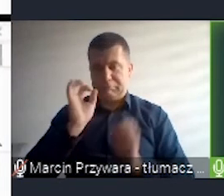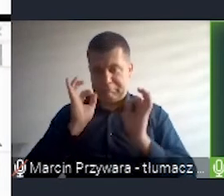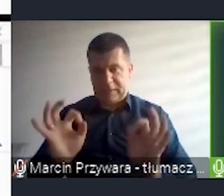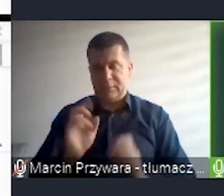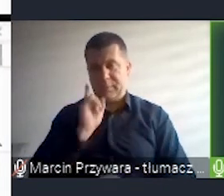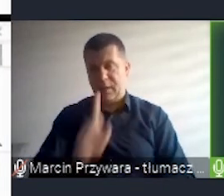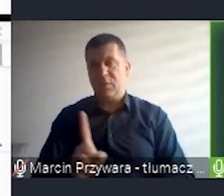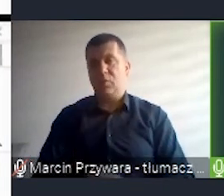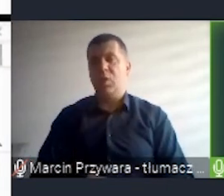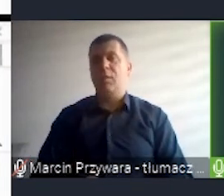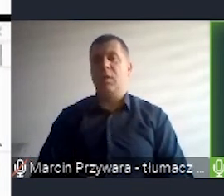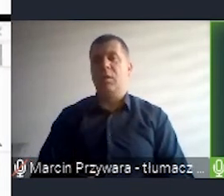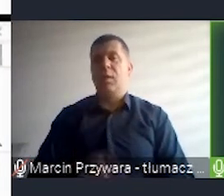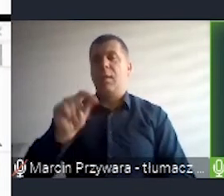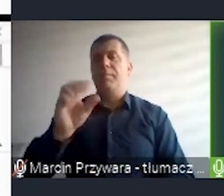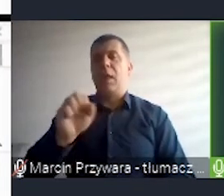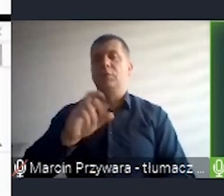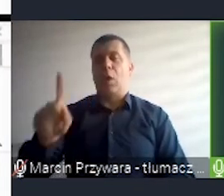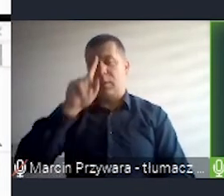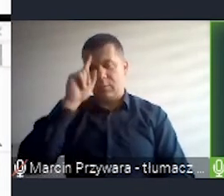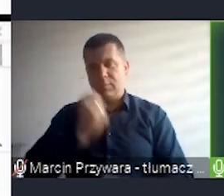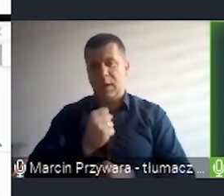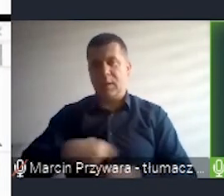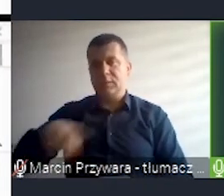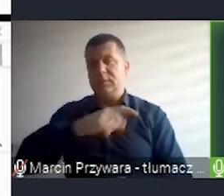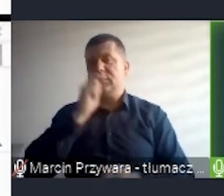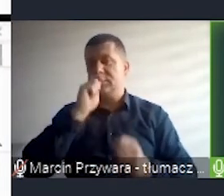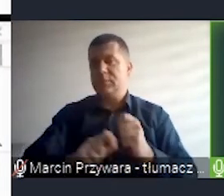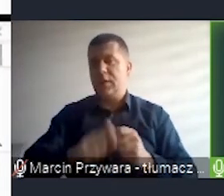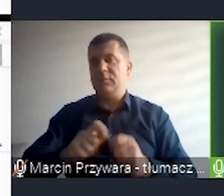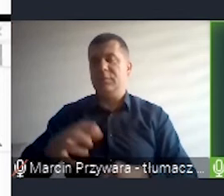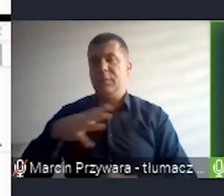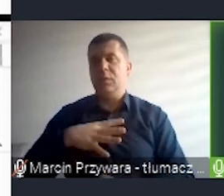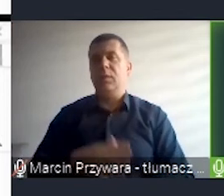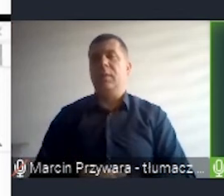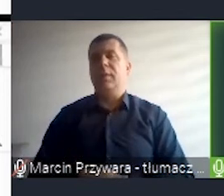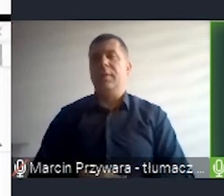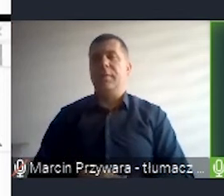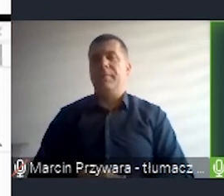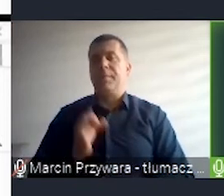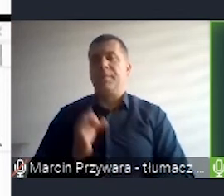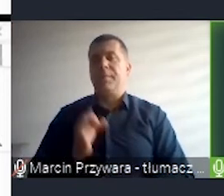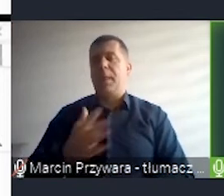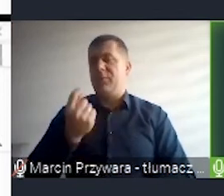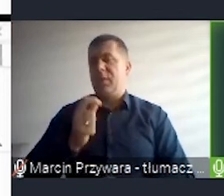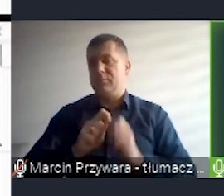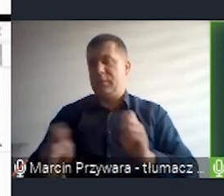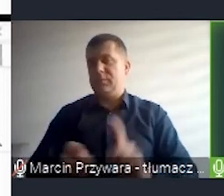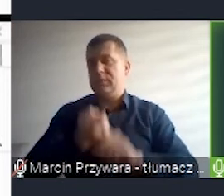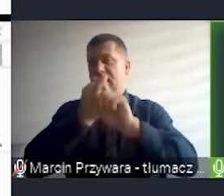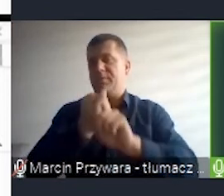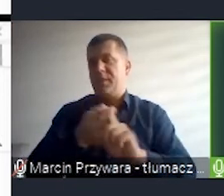Do tego w personelu sprawdzane były Teraz mamy chwilę przerwy, bo zawieszone